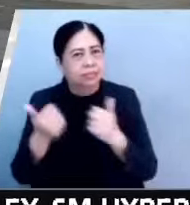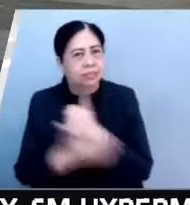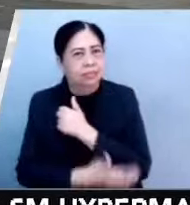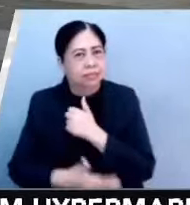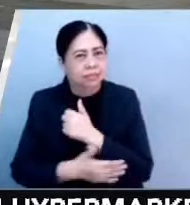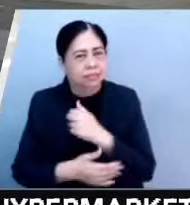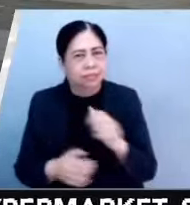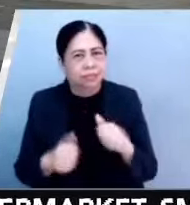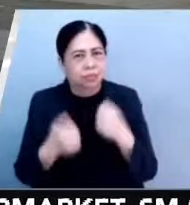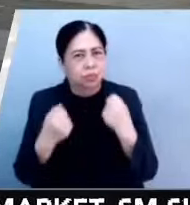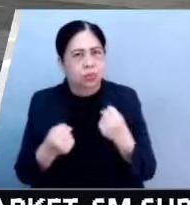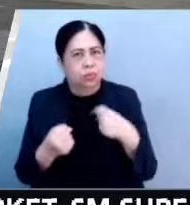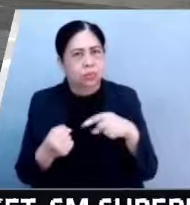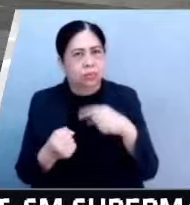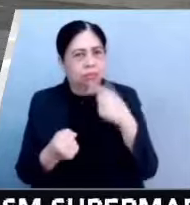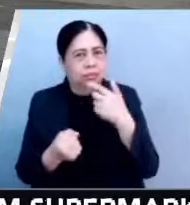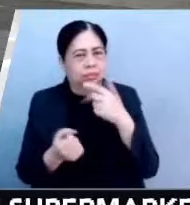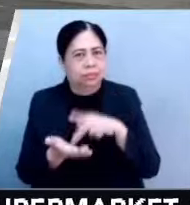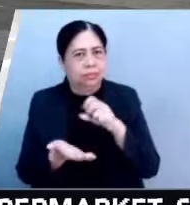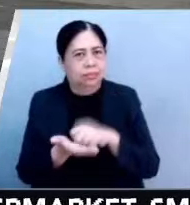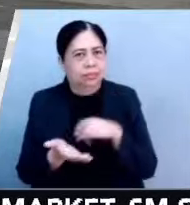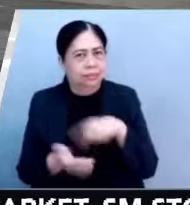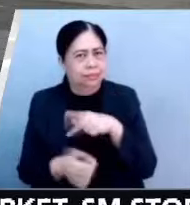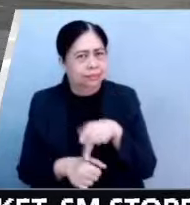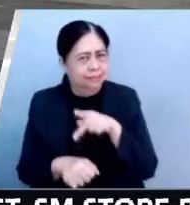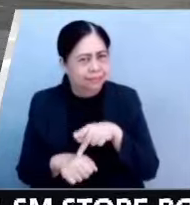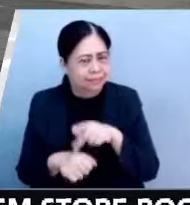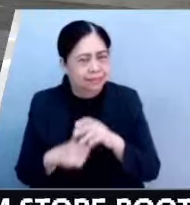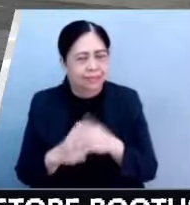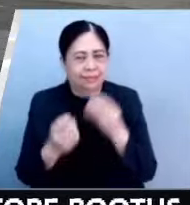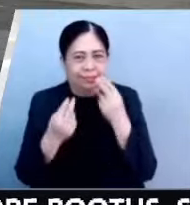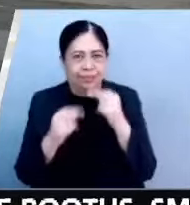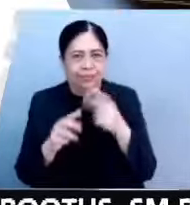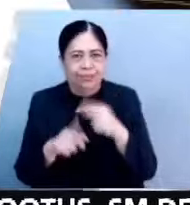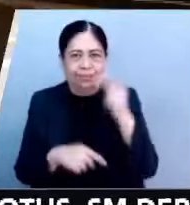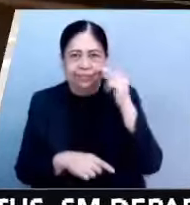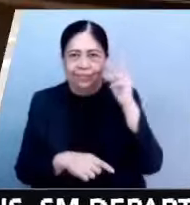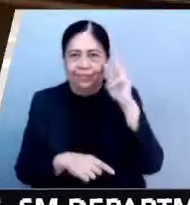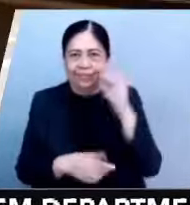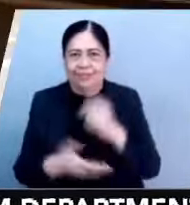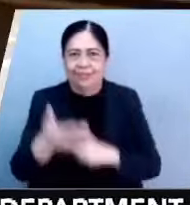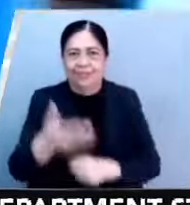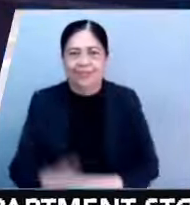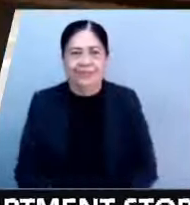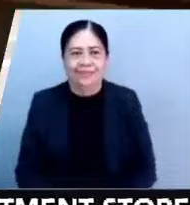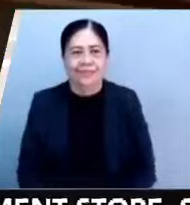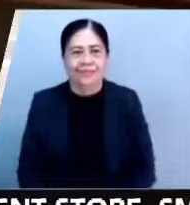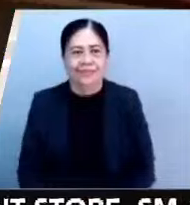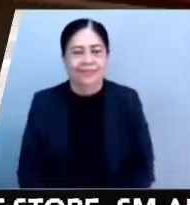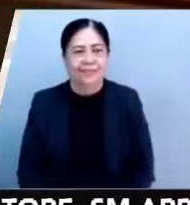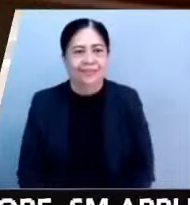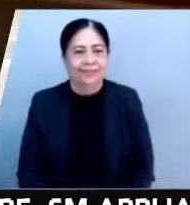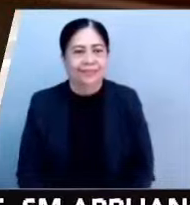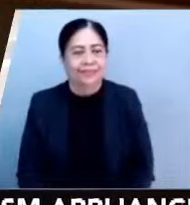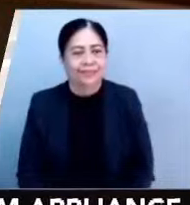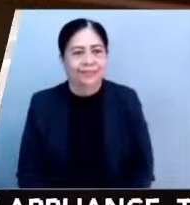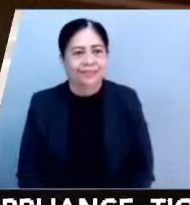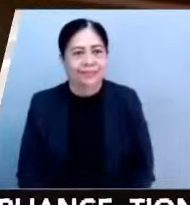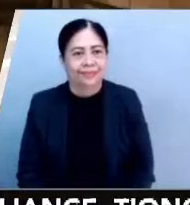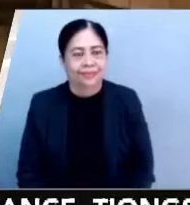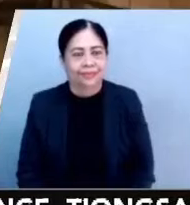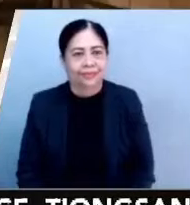ba kalakas ang pasaporte ng ating bansa balitang hatid ni Nico wahe Saan b